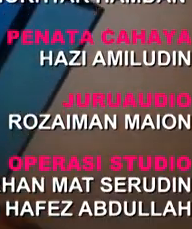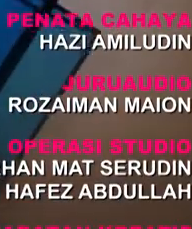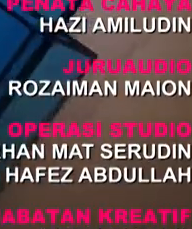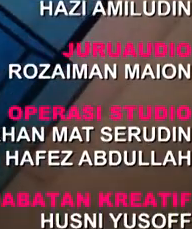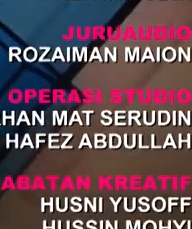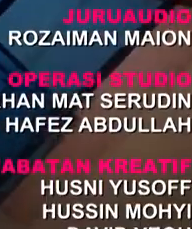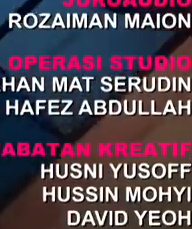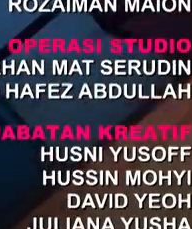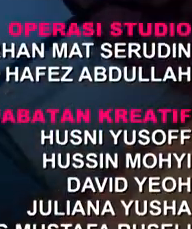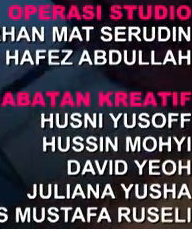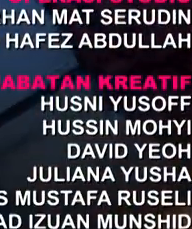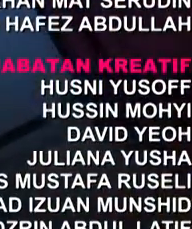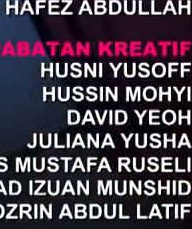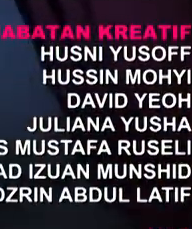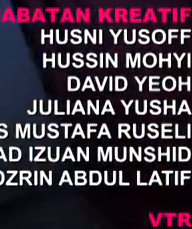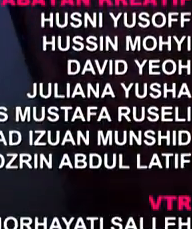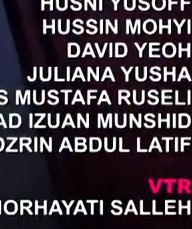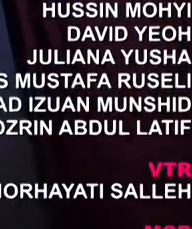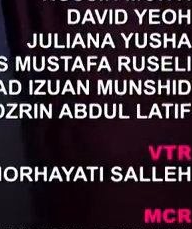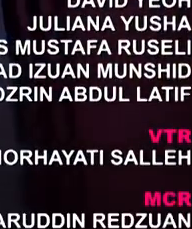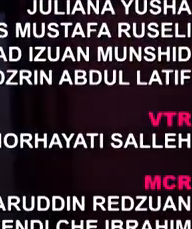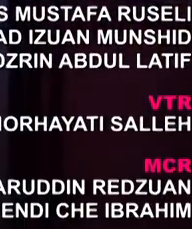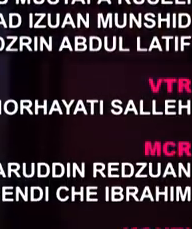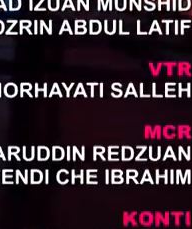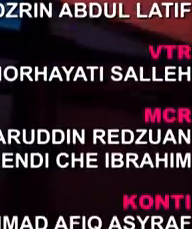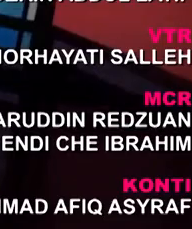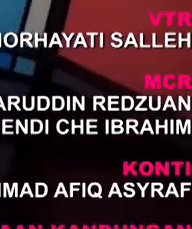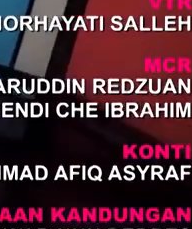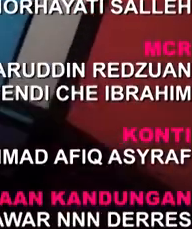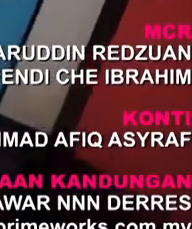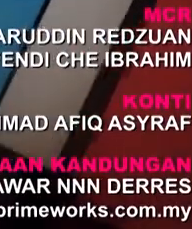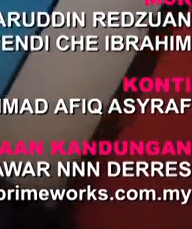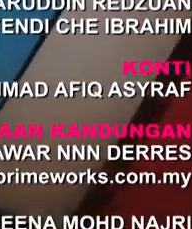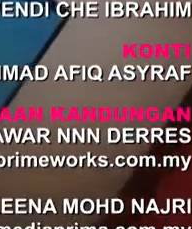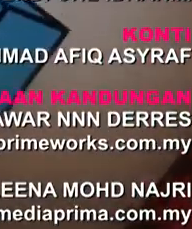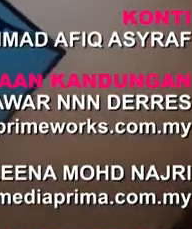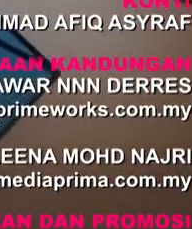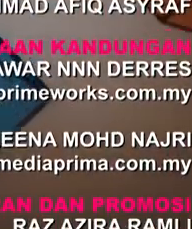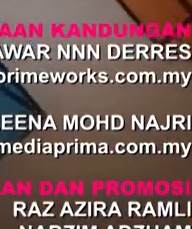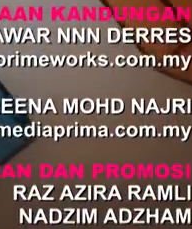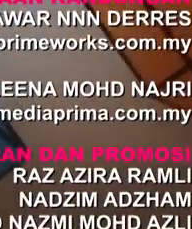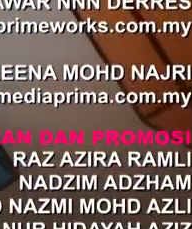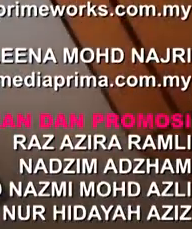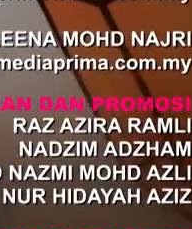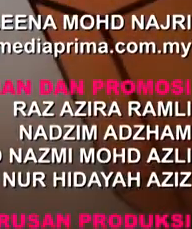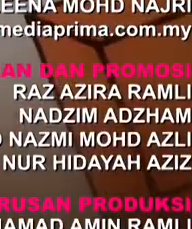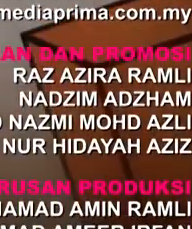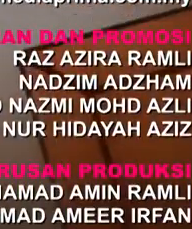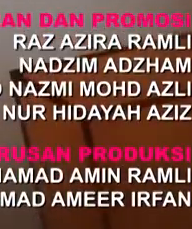lalu rilis mama mama mama Kai